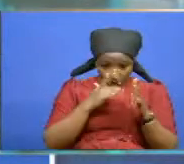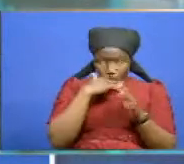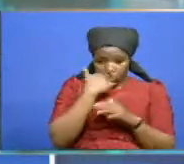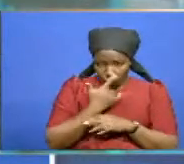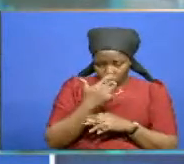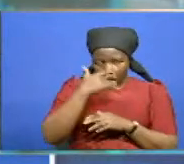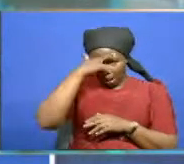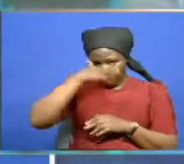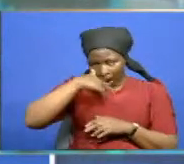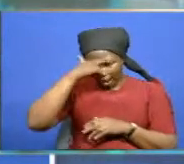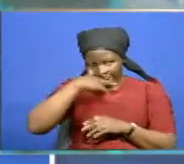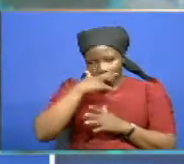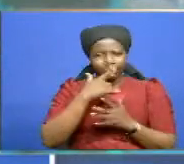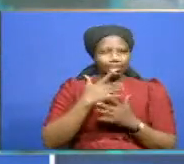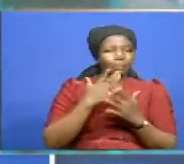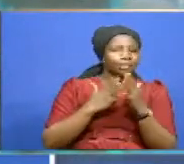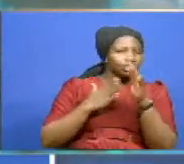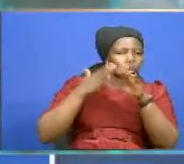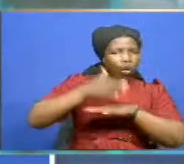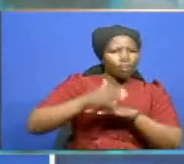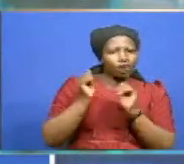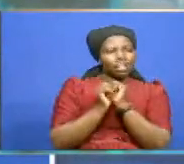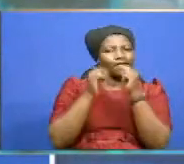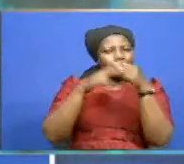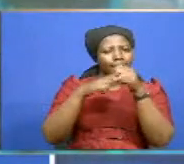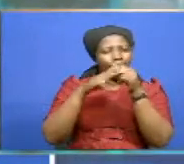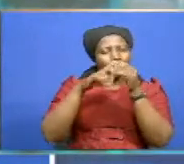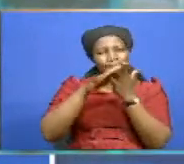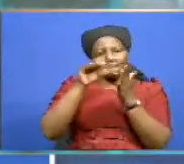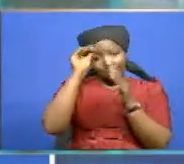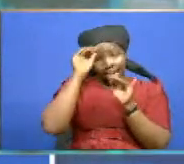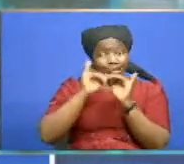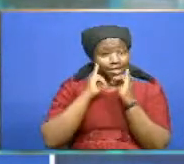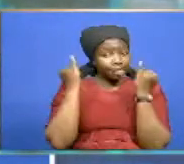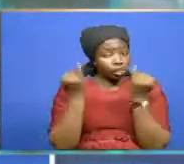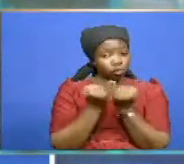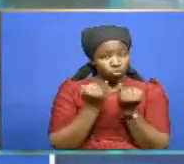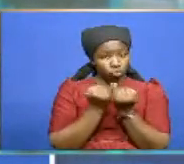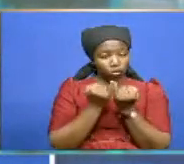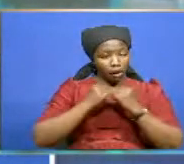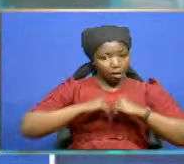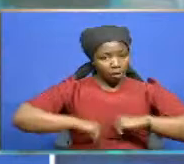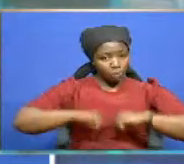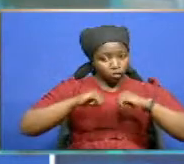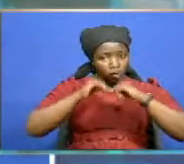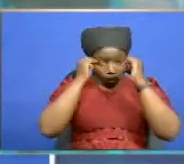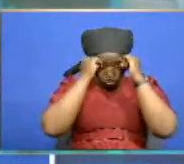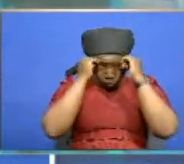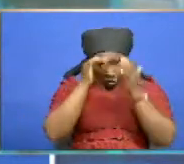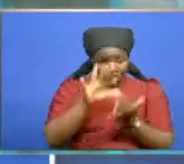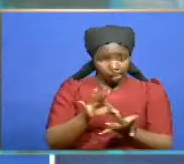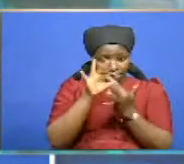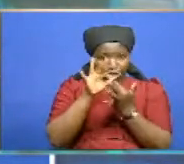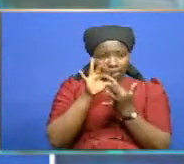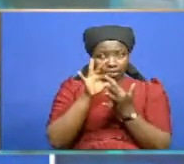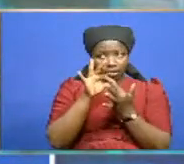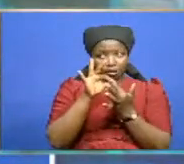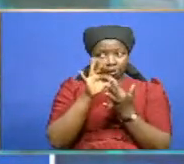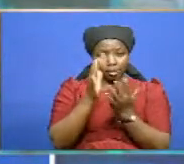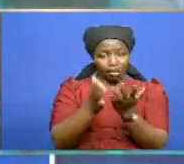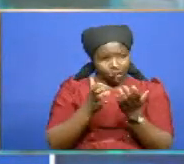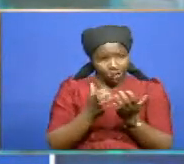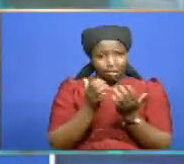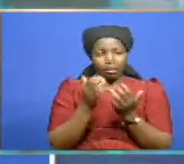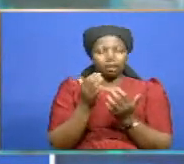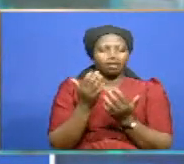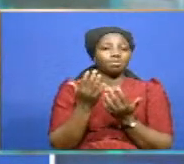ya kuona katika zaidi ya taasisi 17 za masomo. Mkurugenzi wa elimu ya wanafunzi wenye mahitaji maalum Fred Haga amesema